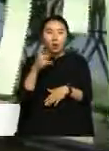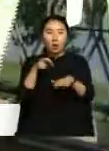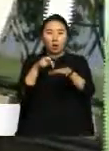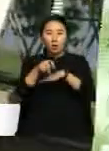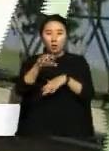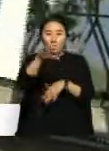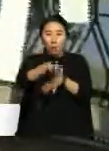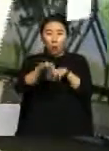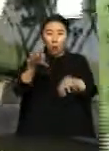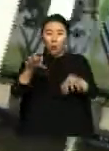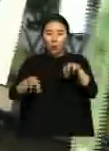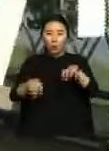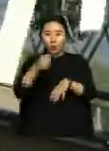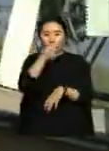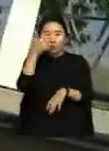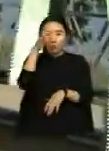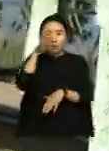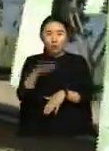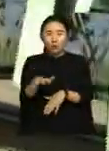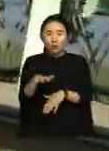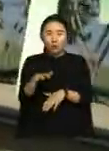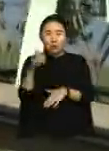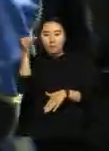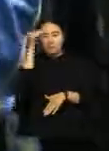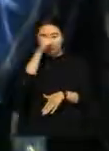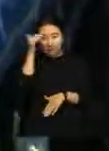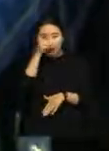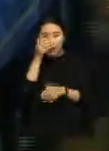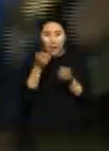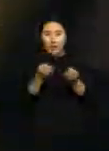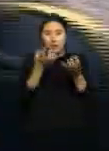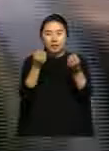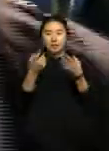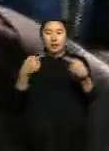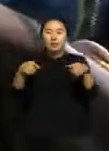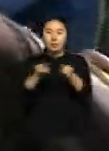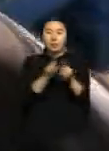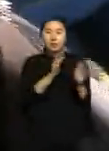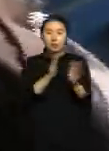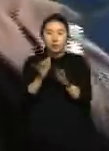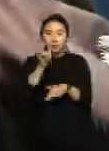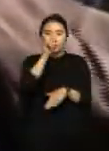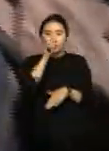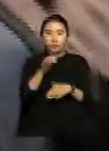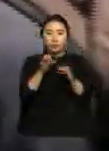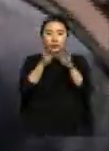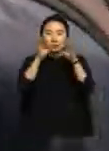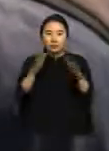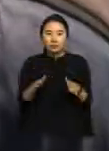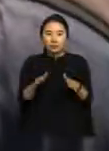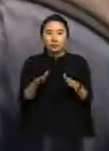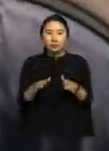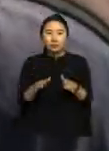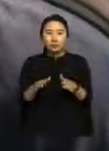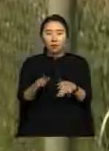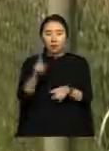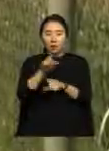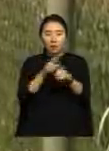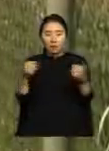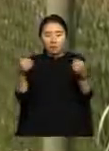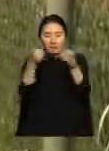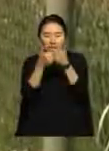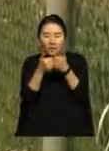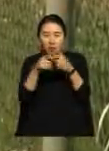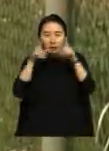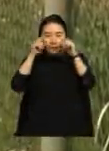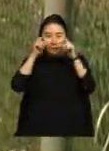깨 구간 곳곳을 명소와 유적지 탐방 등의 행사도 함께 마련됩니다 그동안 대립각 인장의 공간